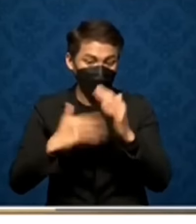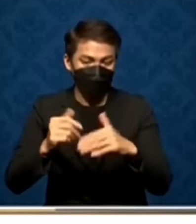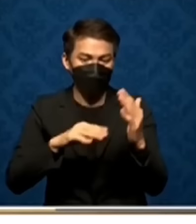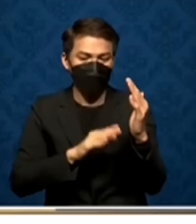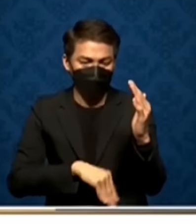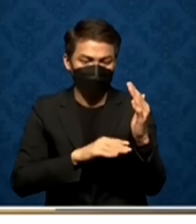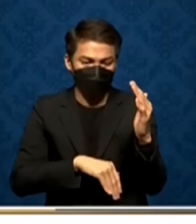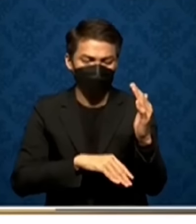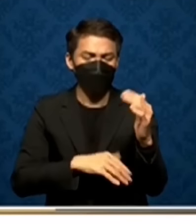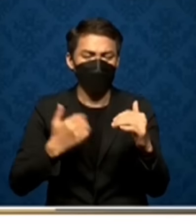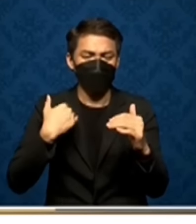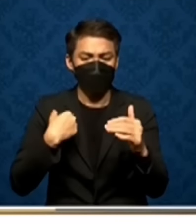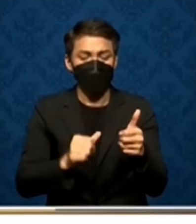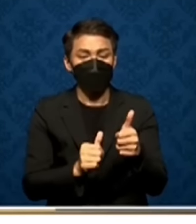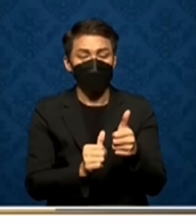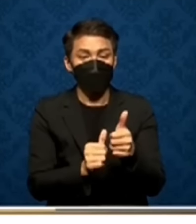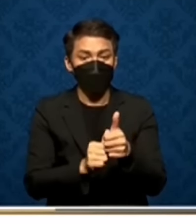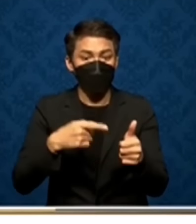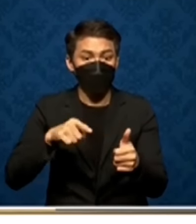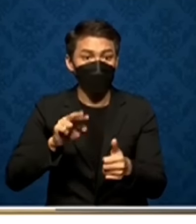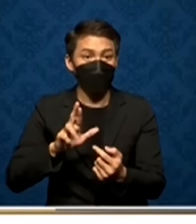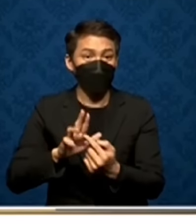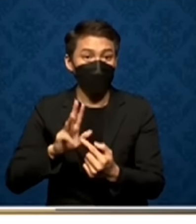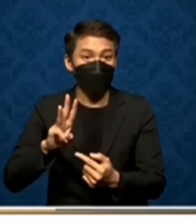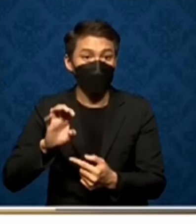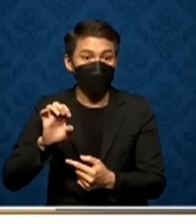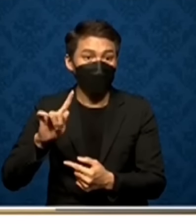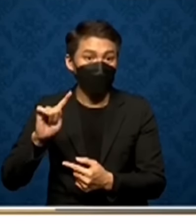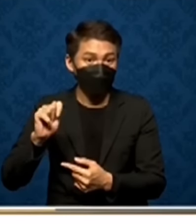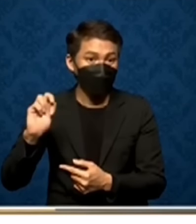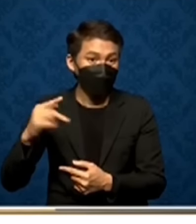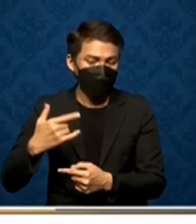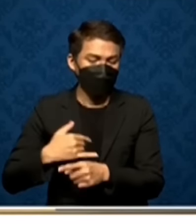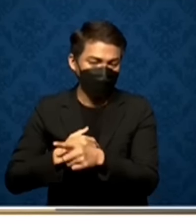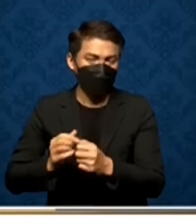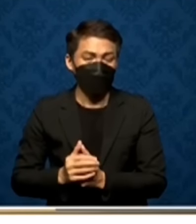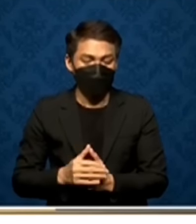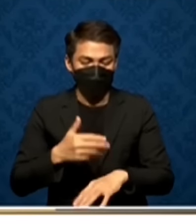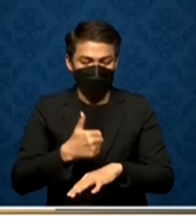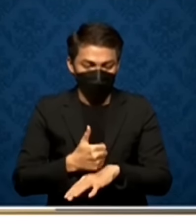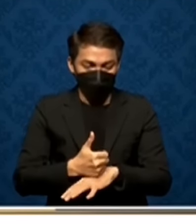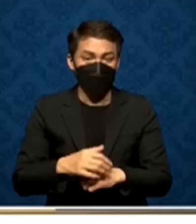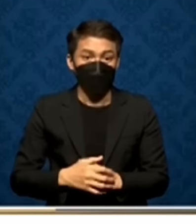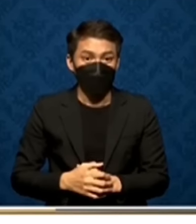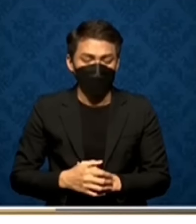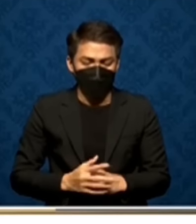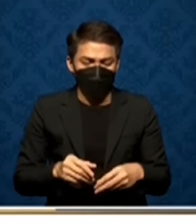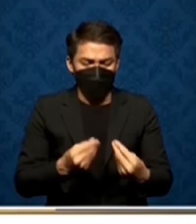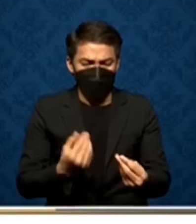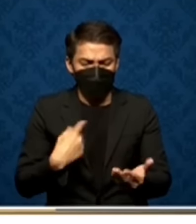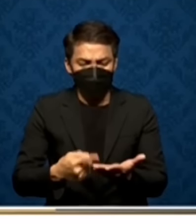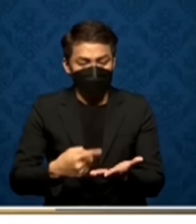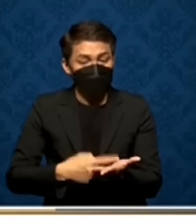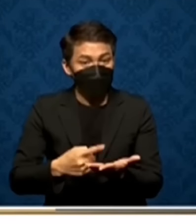กอาจจะให้ท่านรองประวิตรเป็นมีครม.ใหญ่เลยเท่านั้นท่านยังไม่พอท่านยังมีที่ปรึกษาพิ